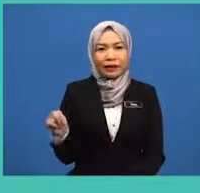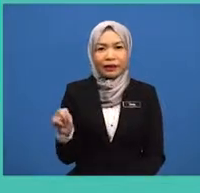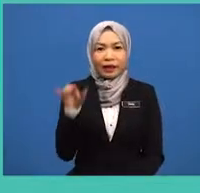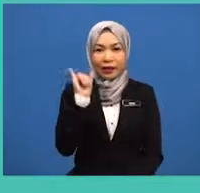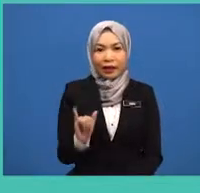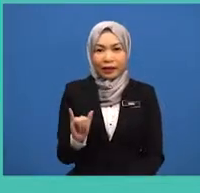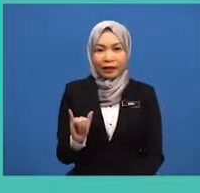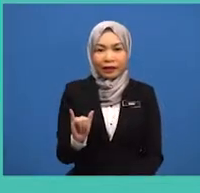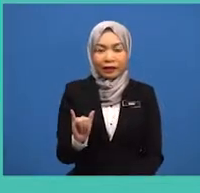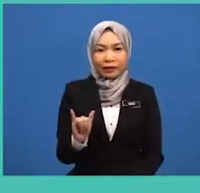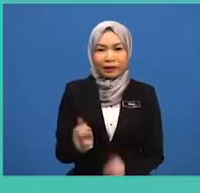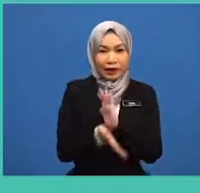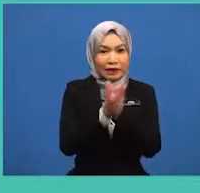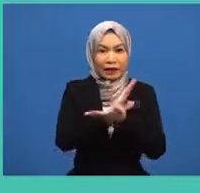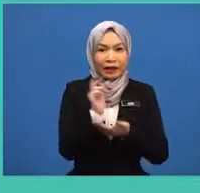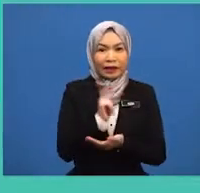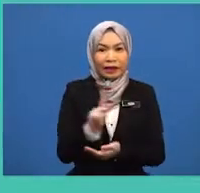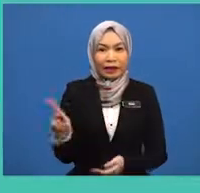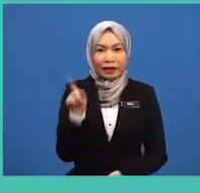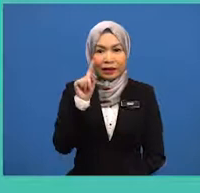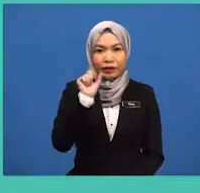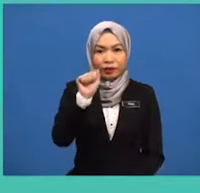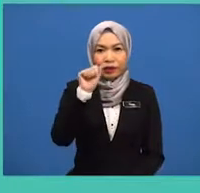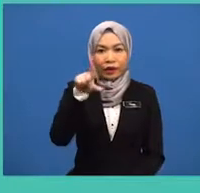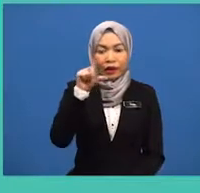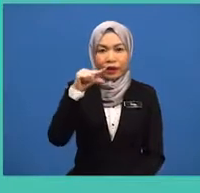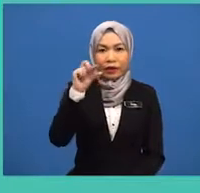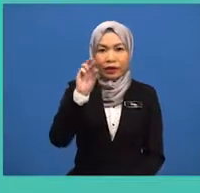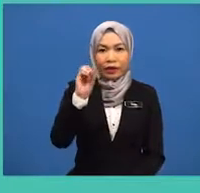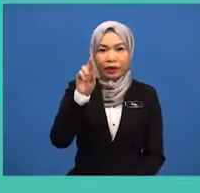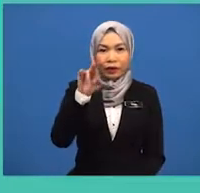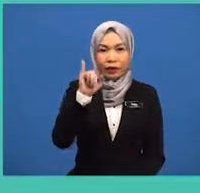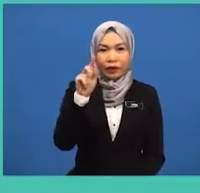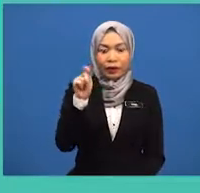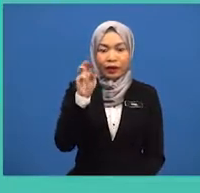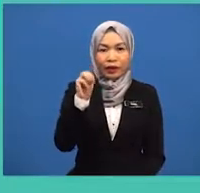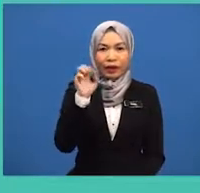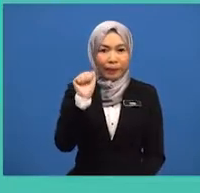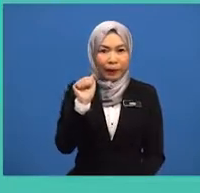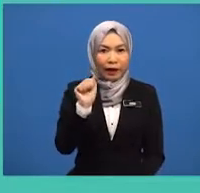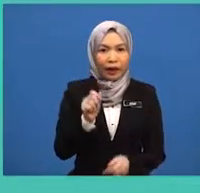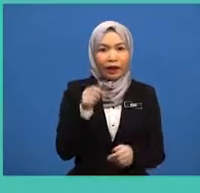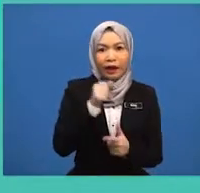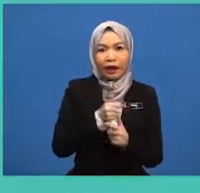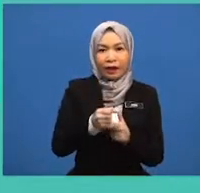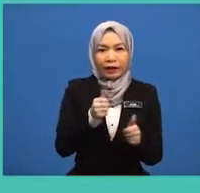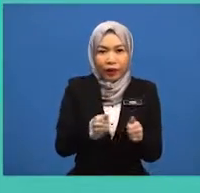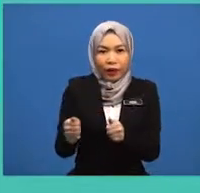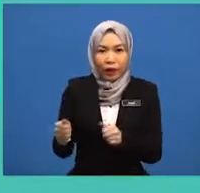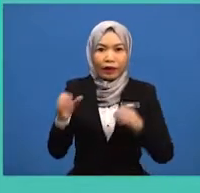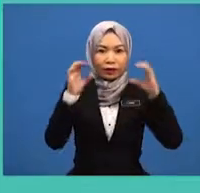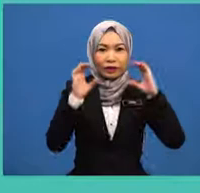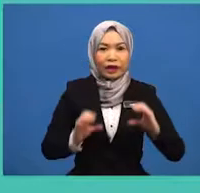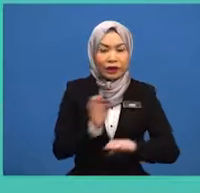atau kesalahan yang menyebabkan sesuatu algoritma atau cara tidak